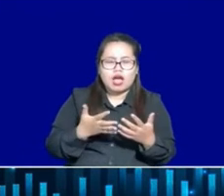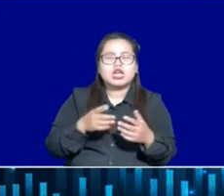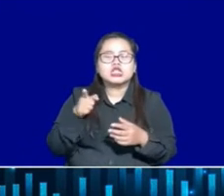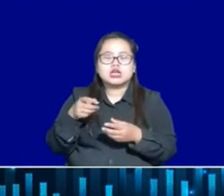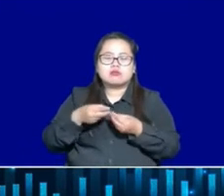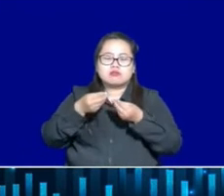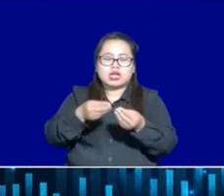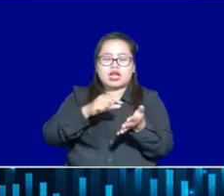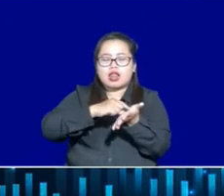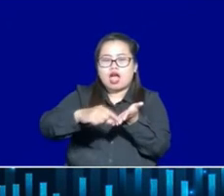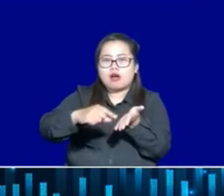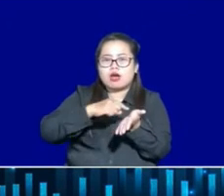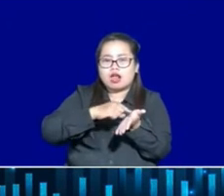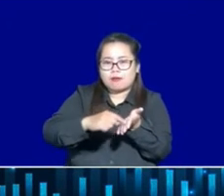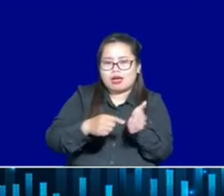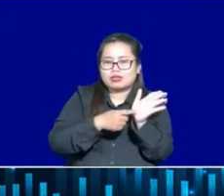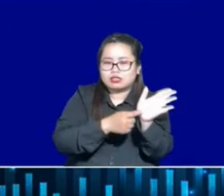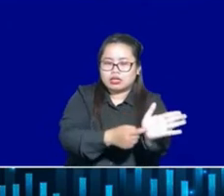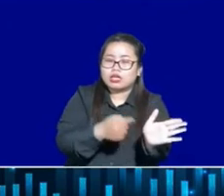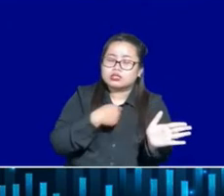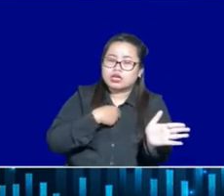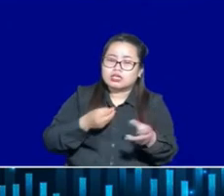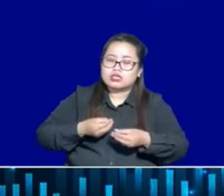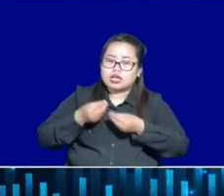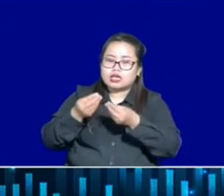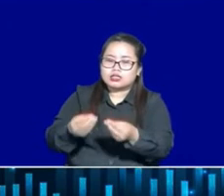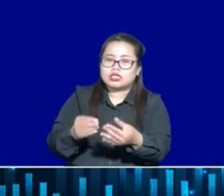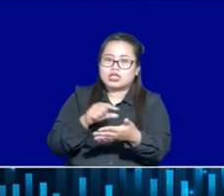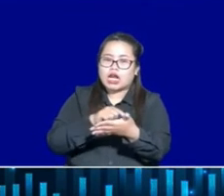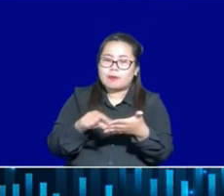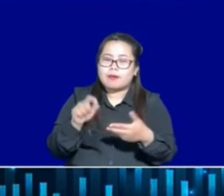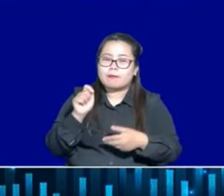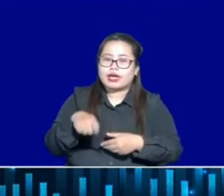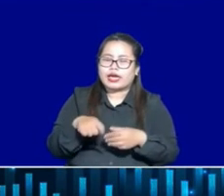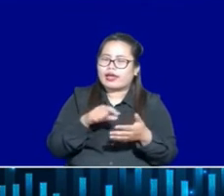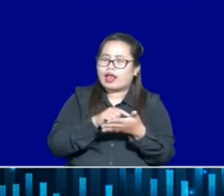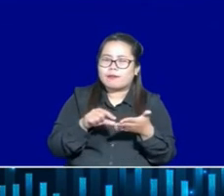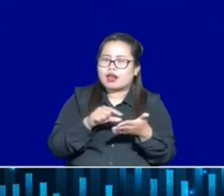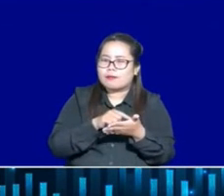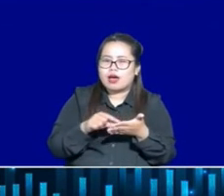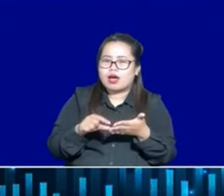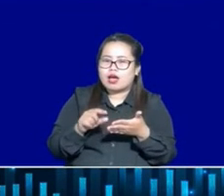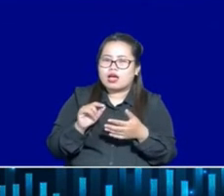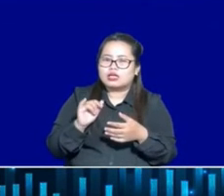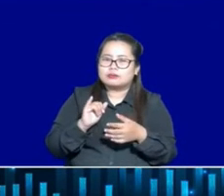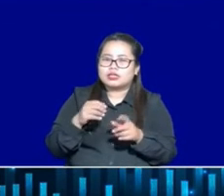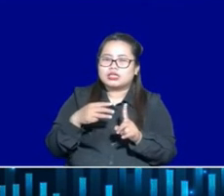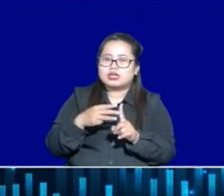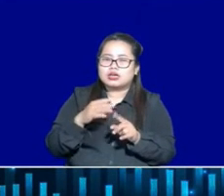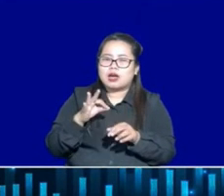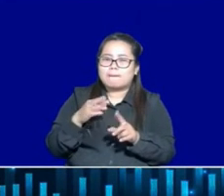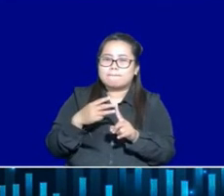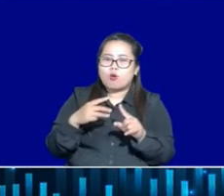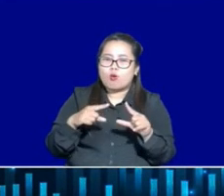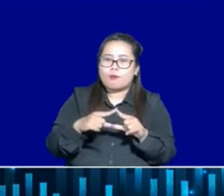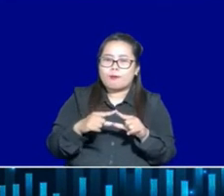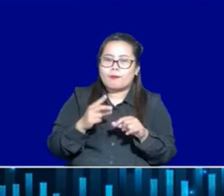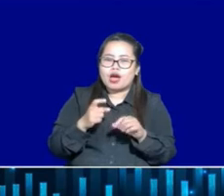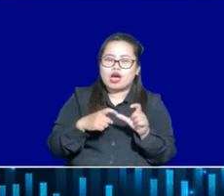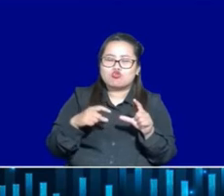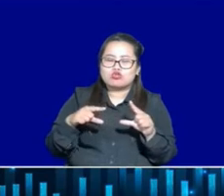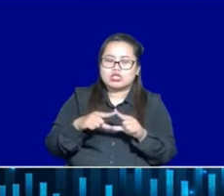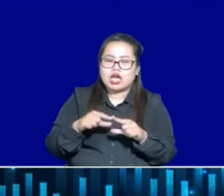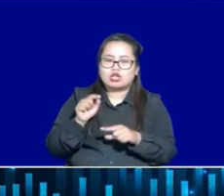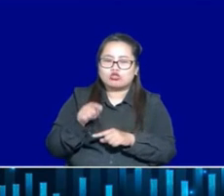ini, terus saya dikasih nama, pakai nama-nama itu yang boba-bobanya Rusia itu. Terus